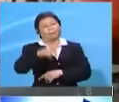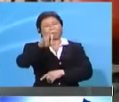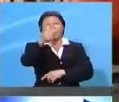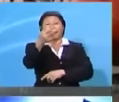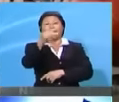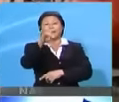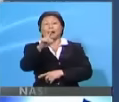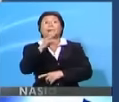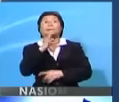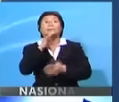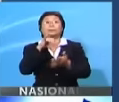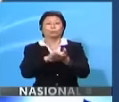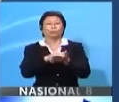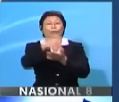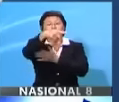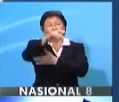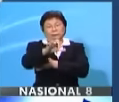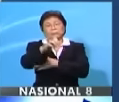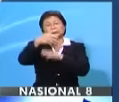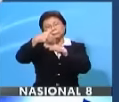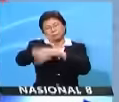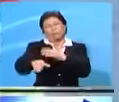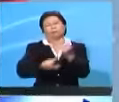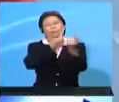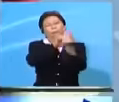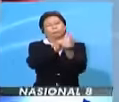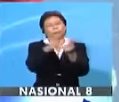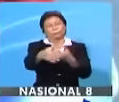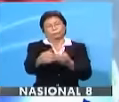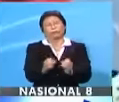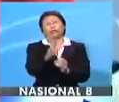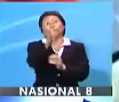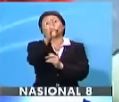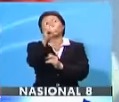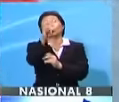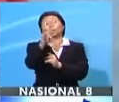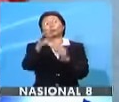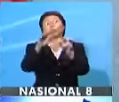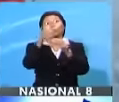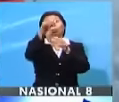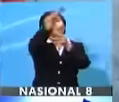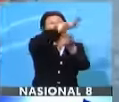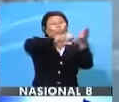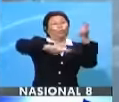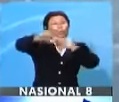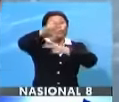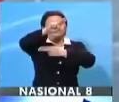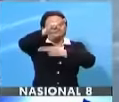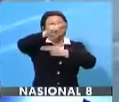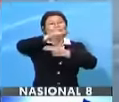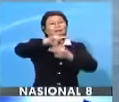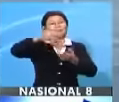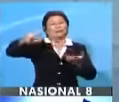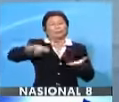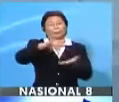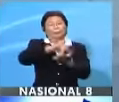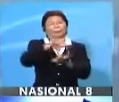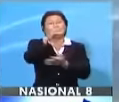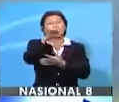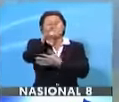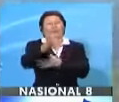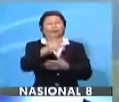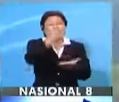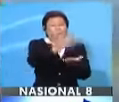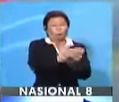Ahmad Fisol berkata demikian kepada media ketika ditemui di pangkalan unit udara bomba lapangan terbang Miri. Pasukan itu membuat persinggahan di